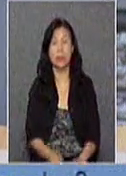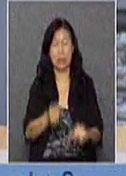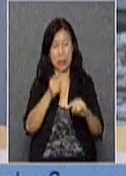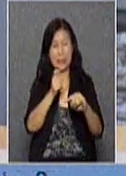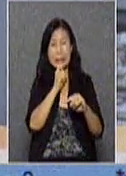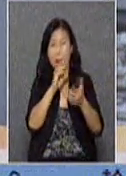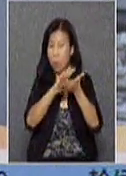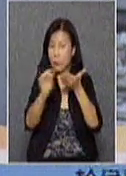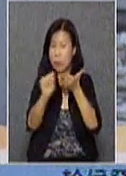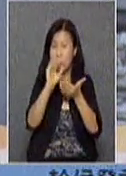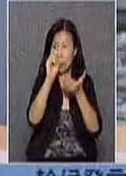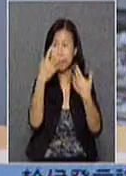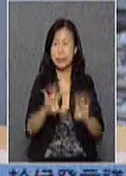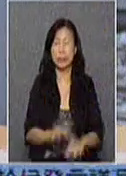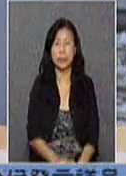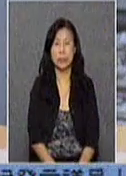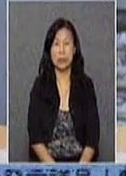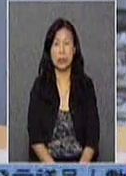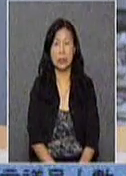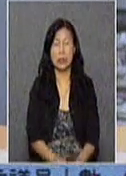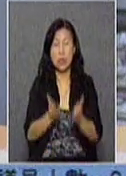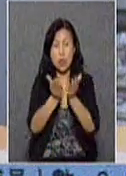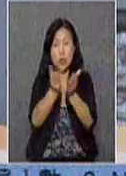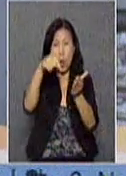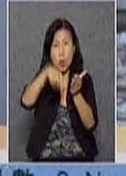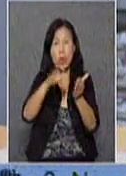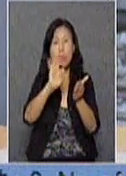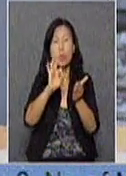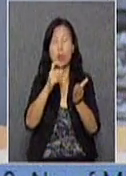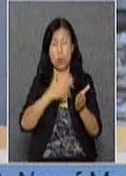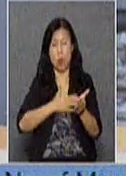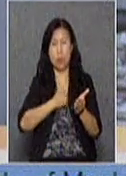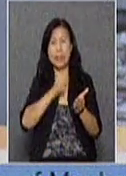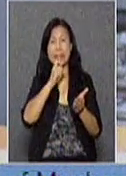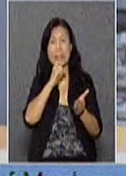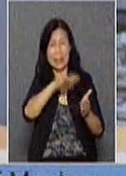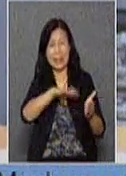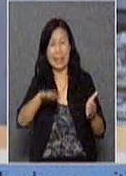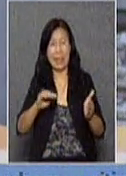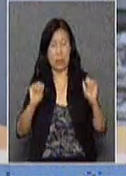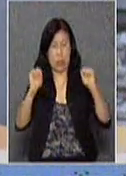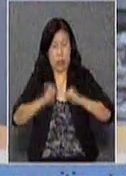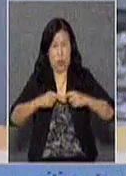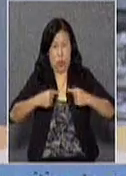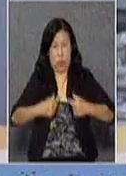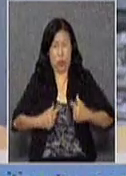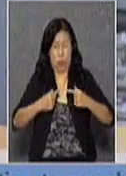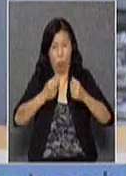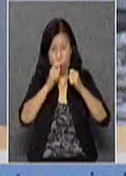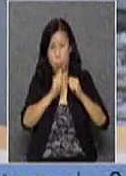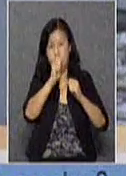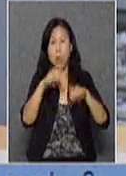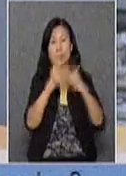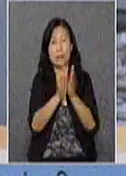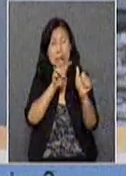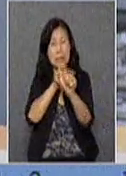嘅。由於船上並無配備兒童救生衣，要照顧小童的乘客